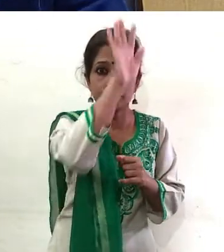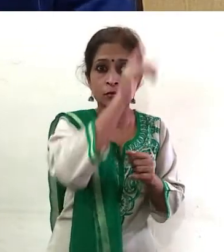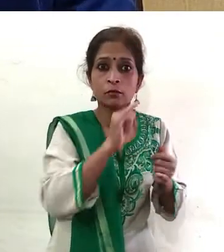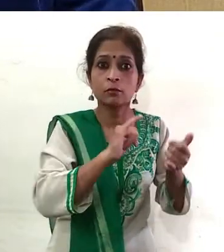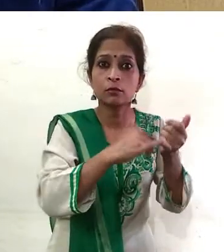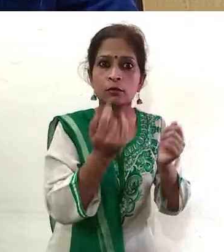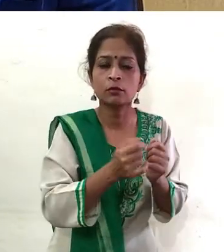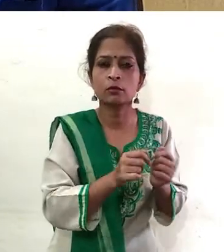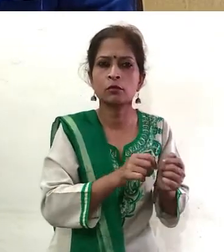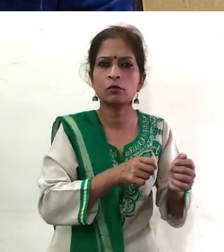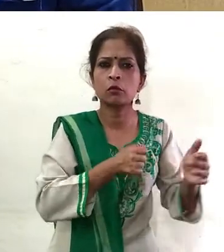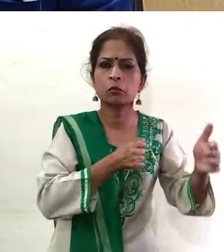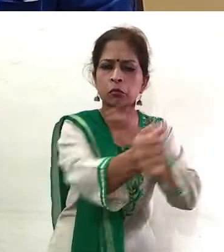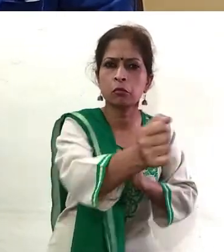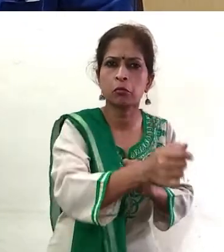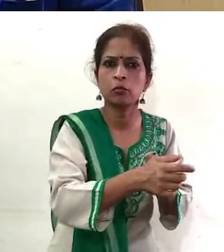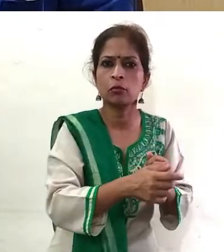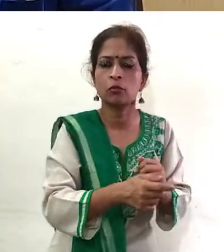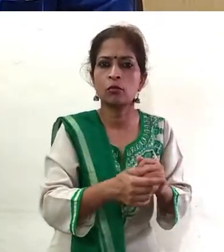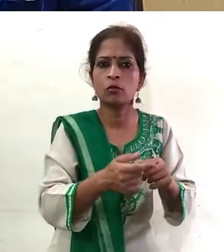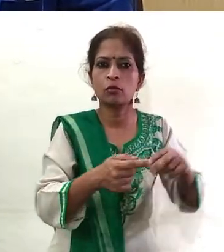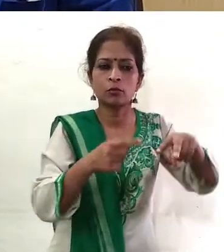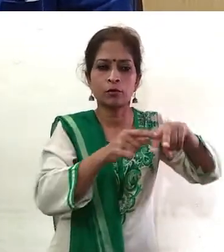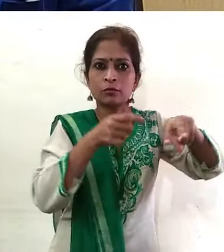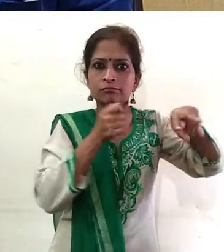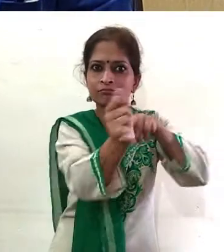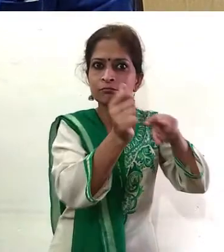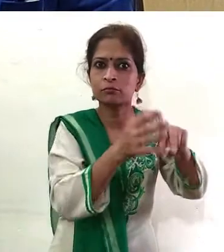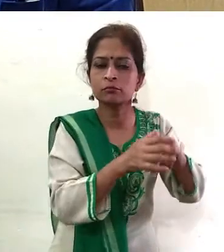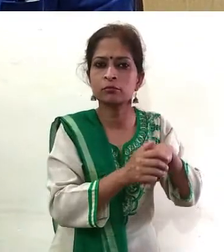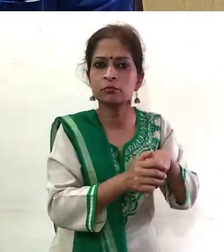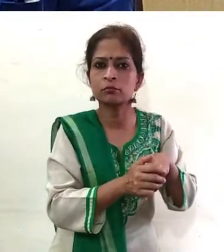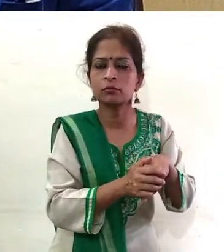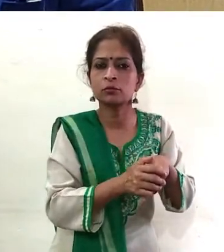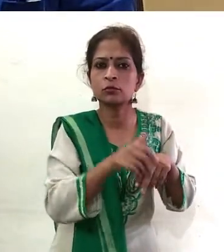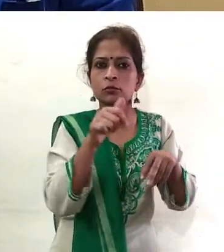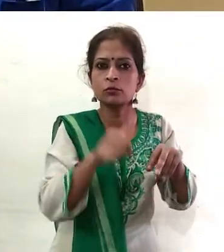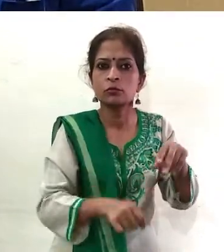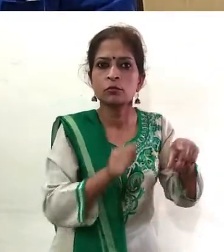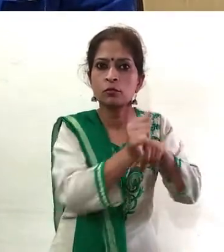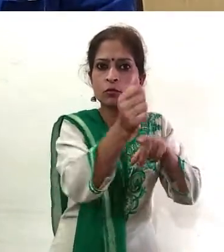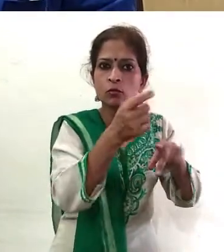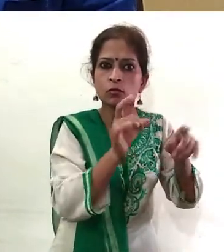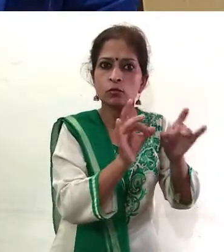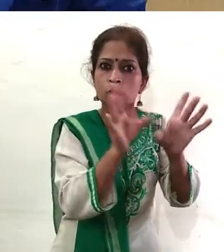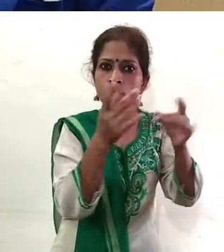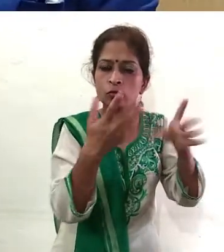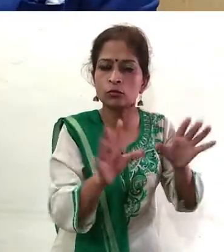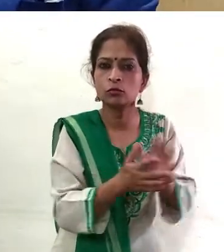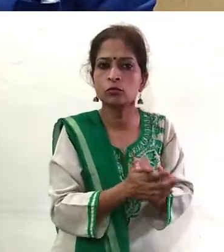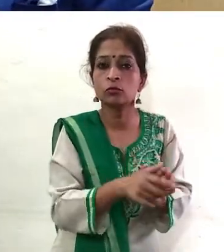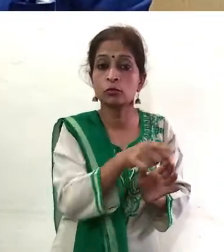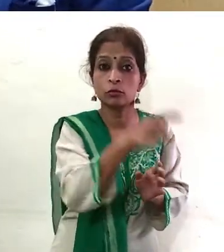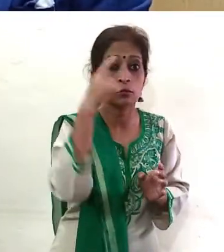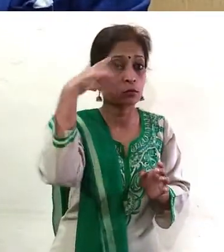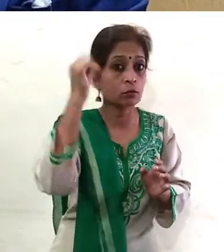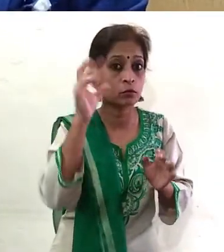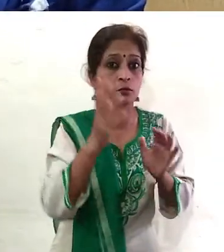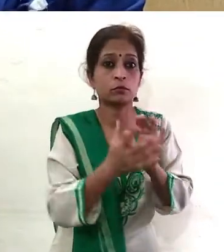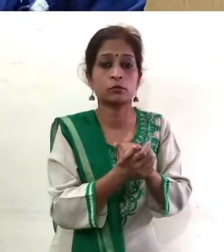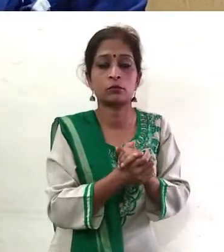और उनका एक पैर थोड़ा और यह बोला कि यह तुम्हें याद दिलाएगा कि तुम अपने प्रति तब उनका या